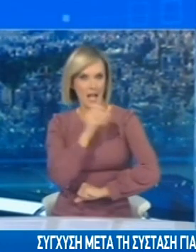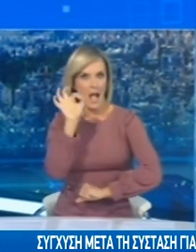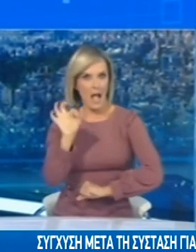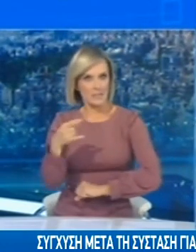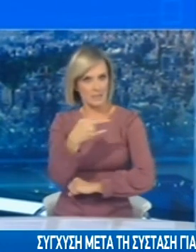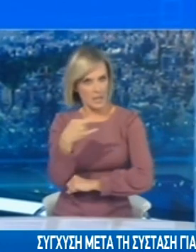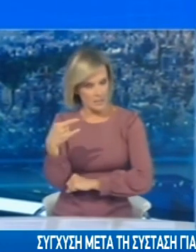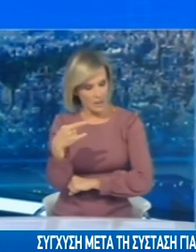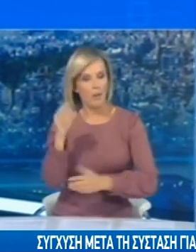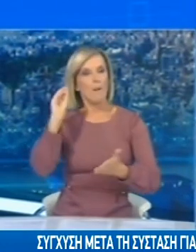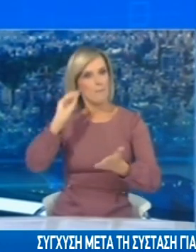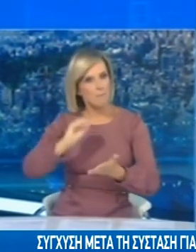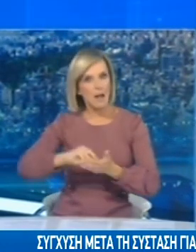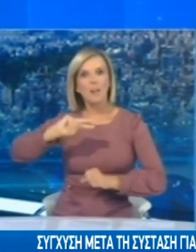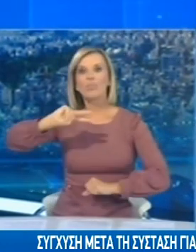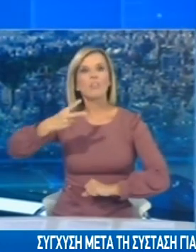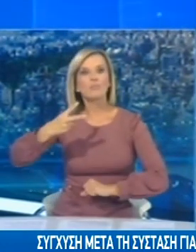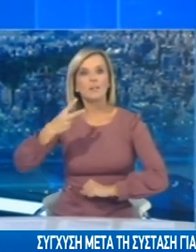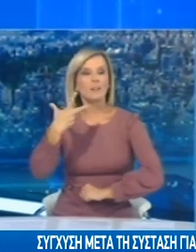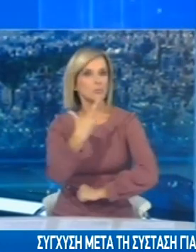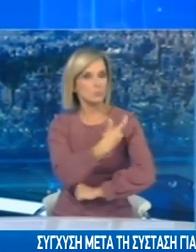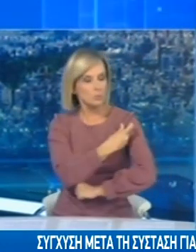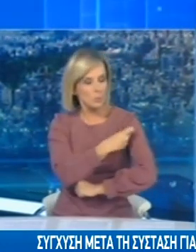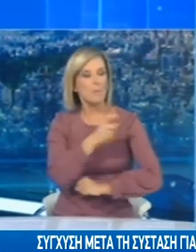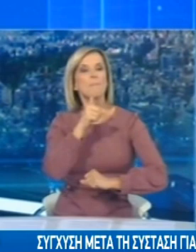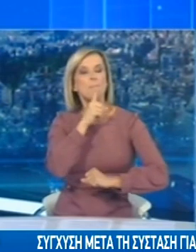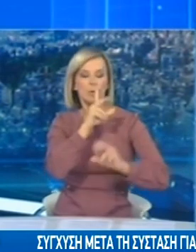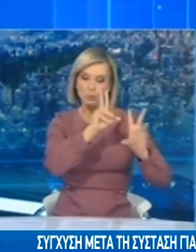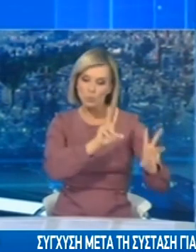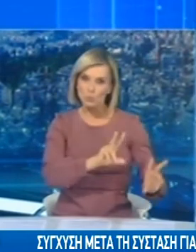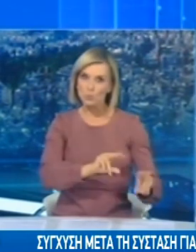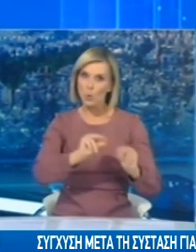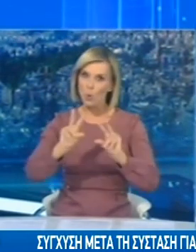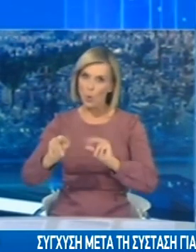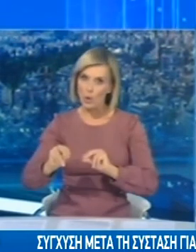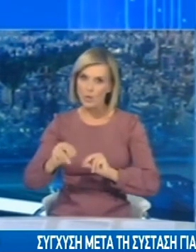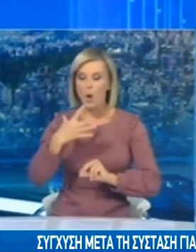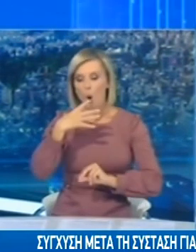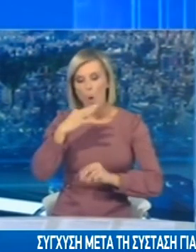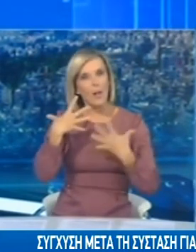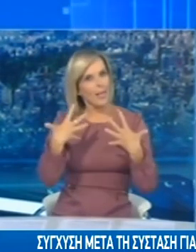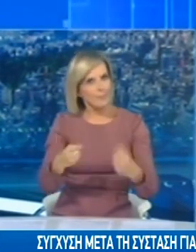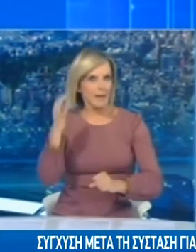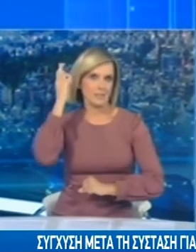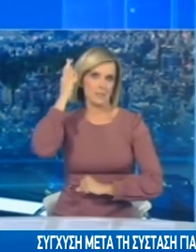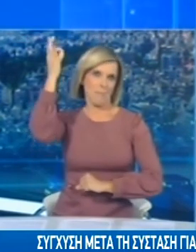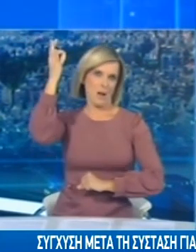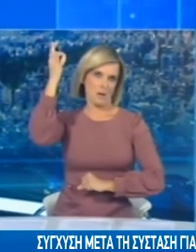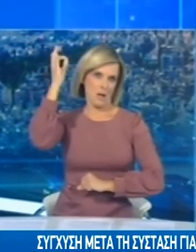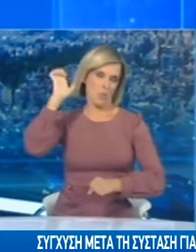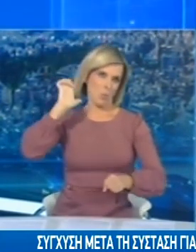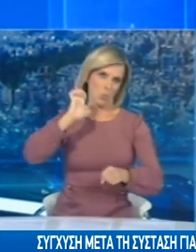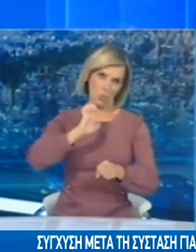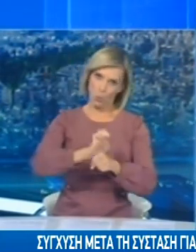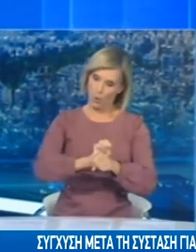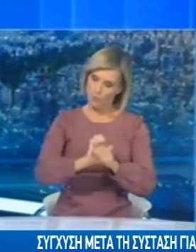με το εμβόλιο της AstraZeneca, δεδομένου ότι ο κίνδυνος αυτής της σπάνιας ανεπιθύμητης ενέργειας